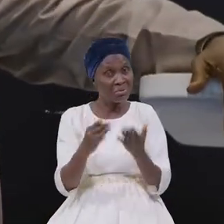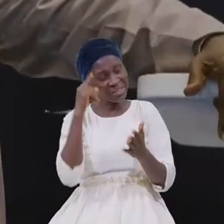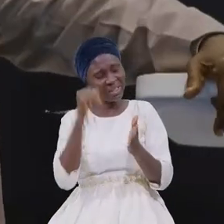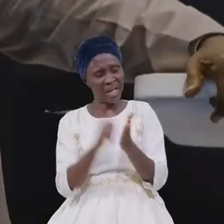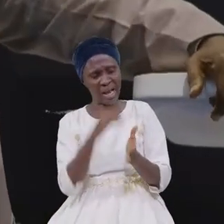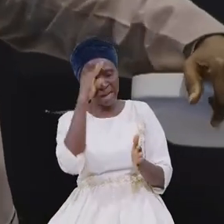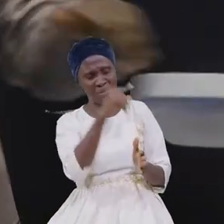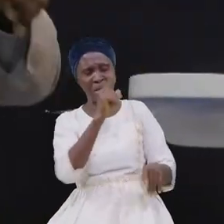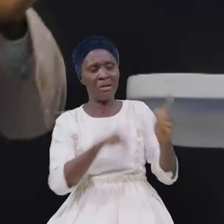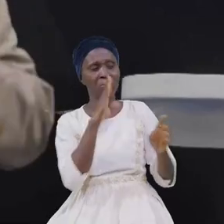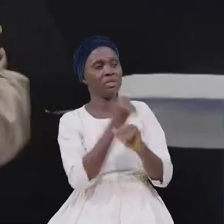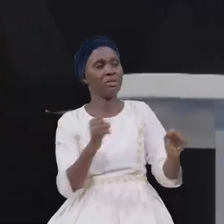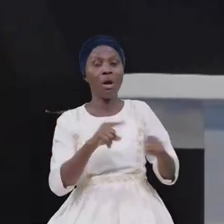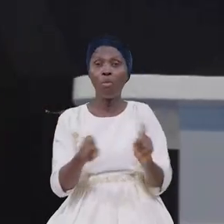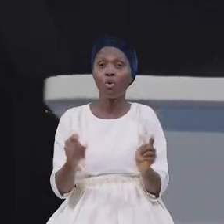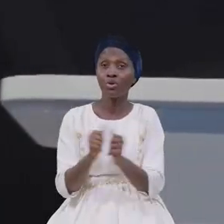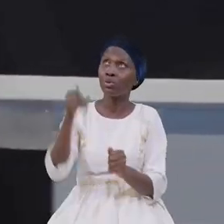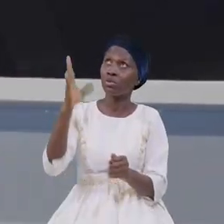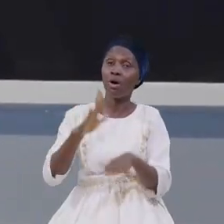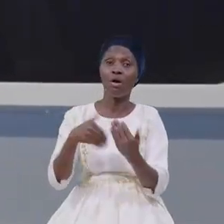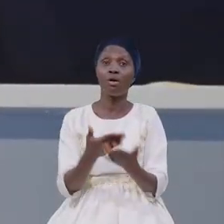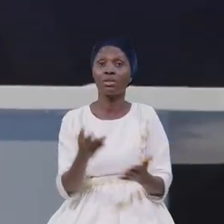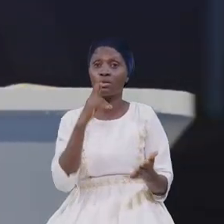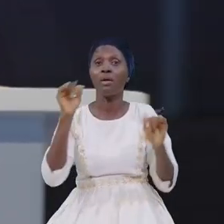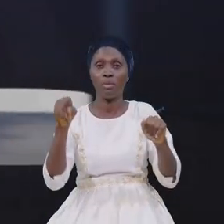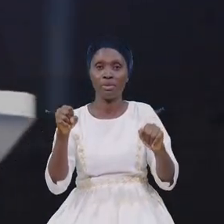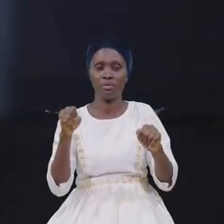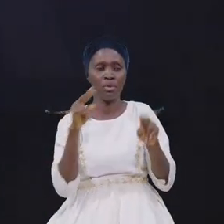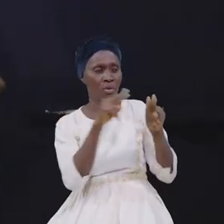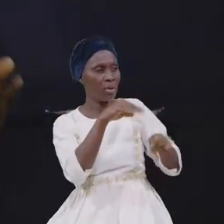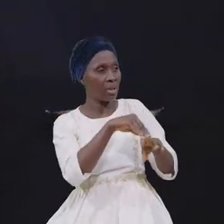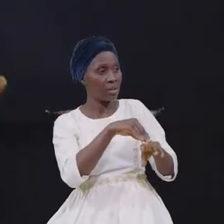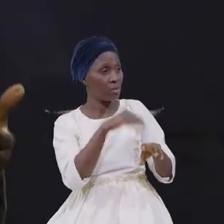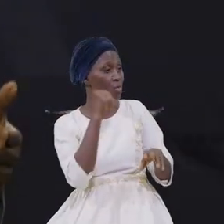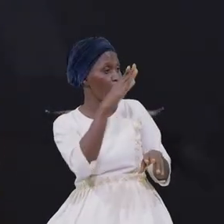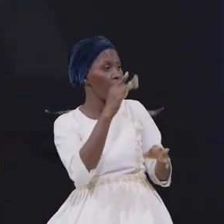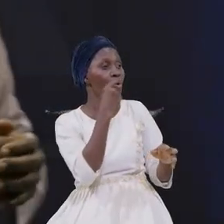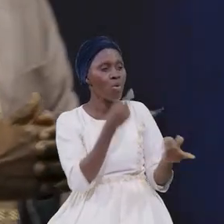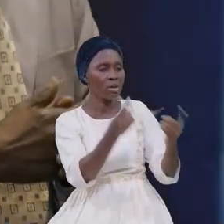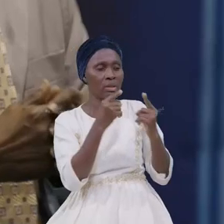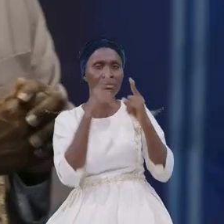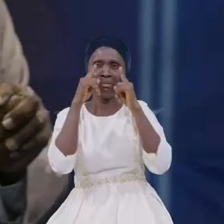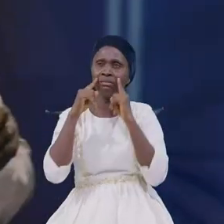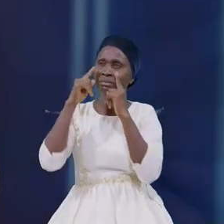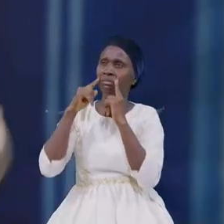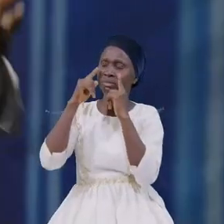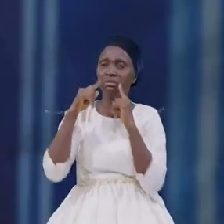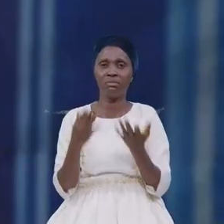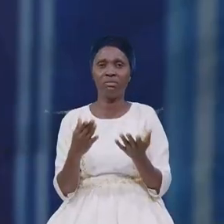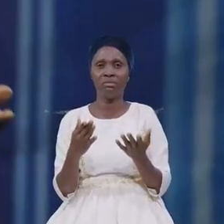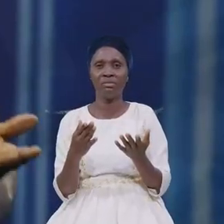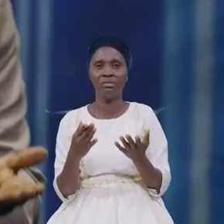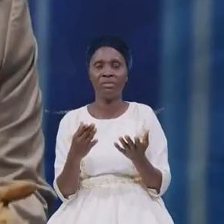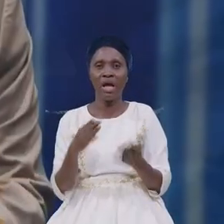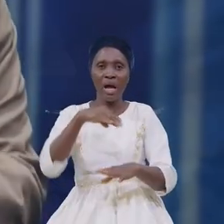sauvé, mais tout est possible à Dieu. Regardez la femme là qui était venue pleurant et versait les larmes aux pieds